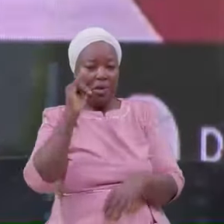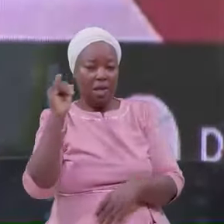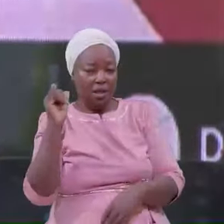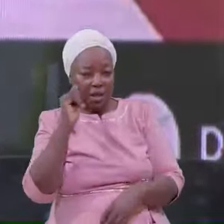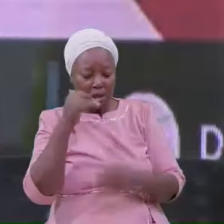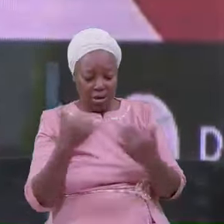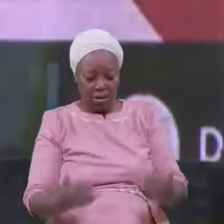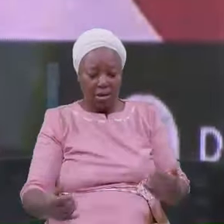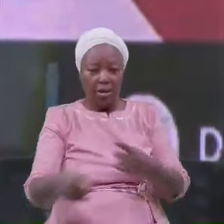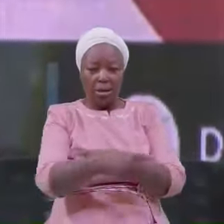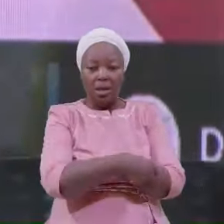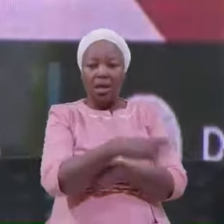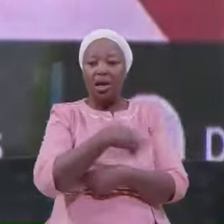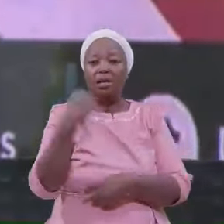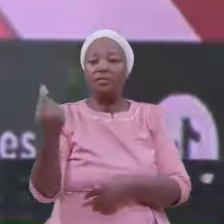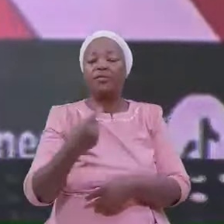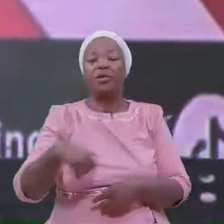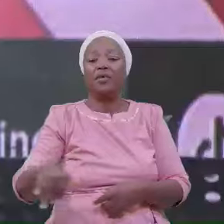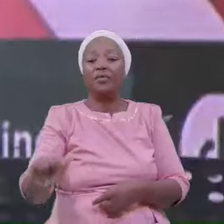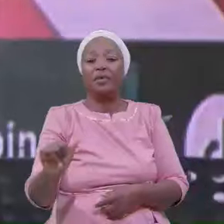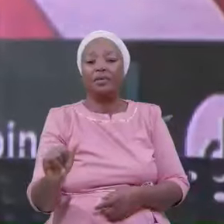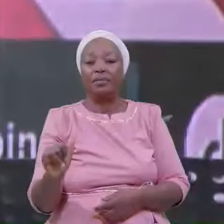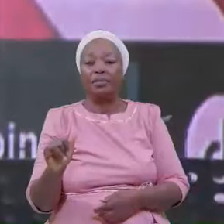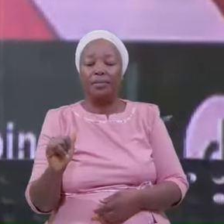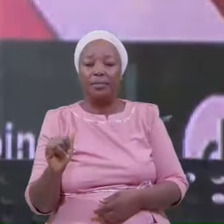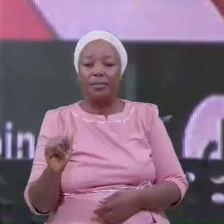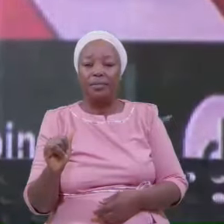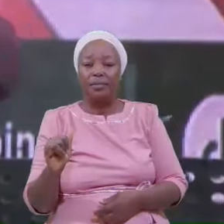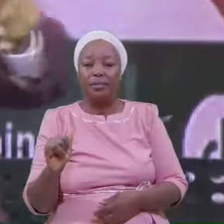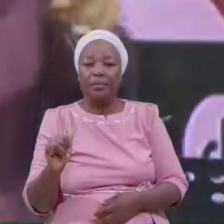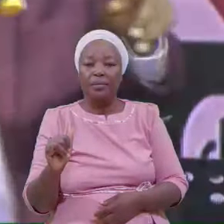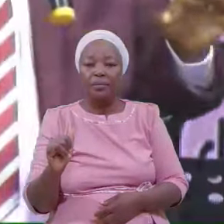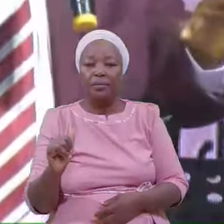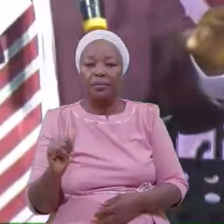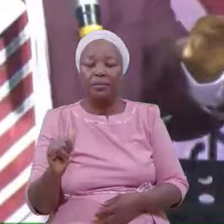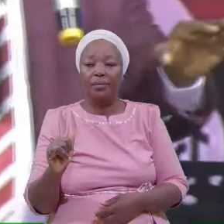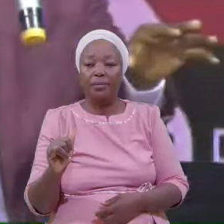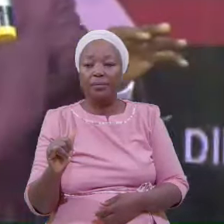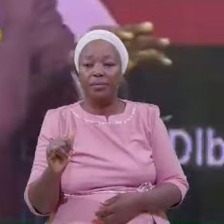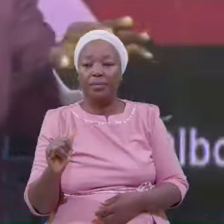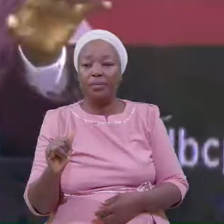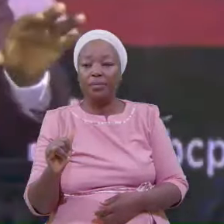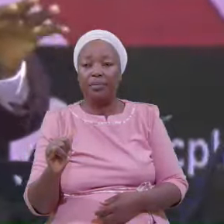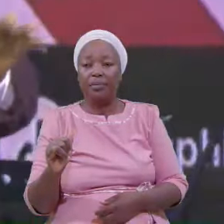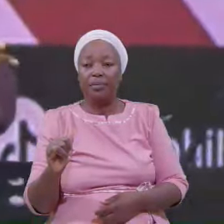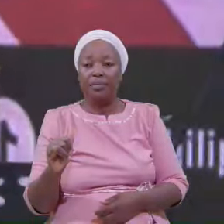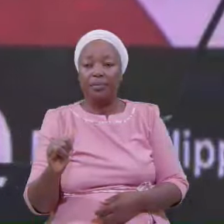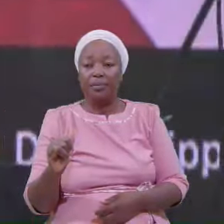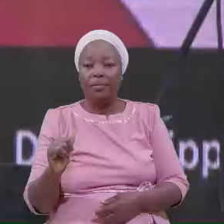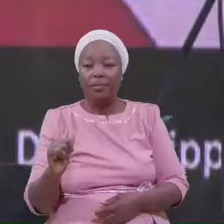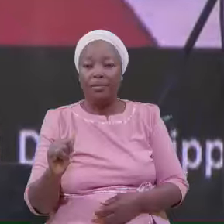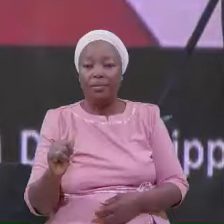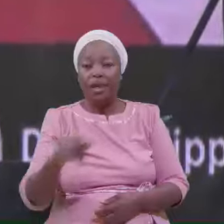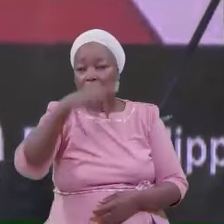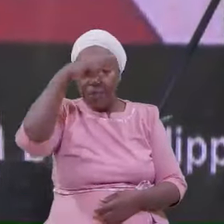and forever. Ang Panginoon ay pareho noon, ngayon, at magpawalang hanggan. Because of what